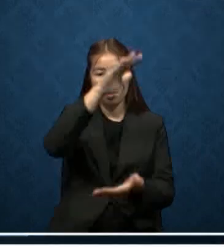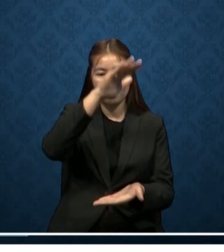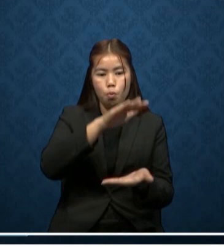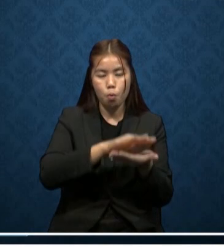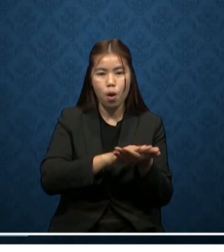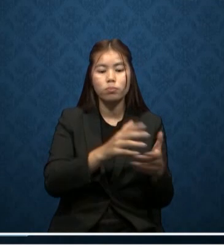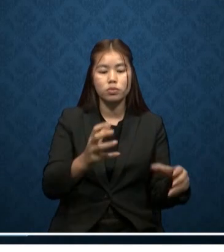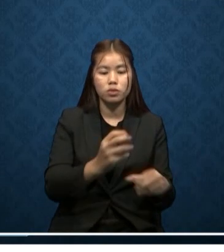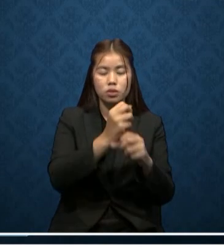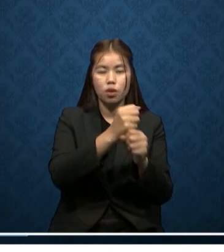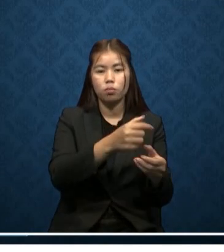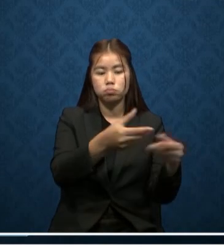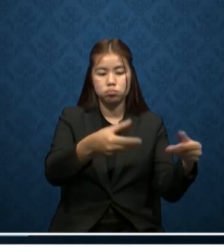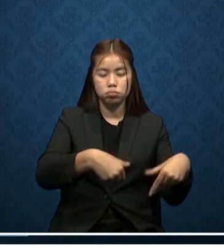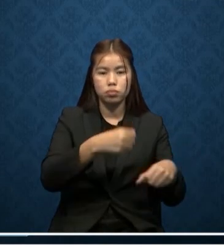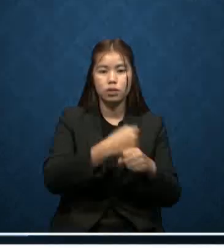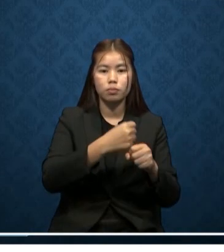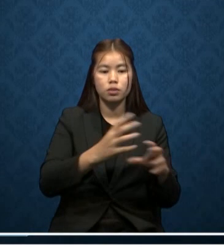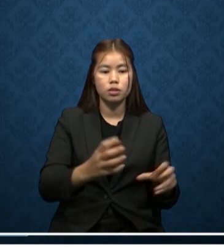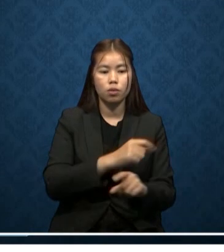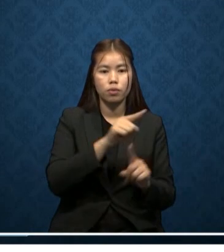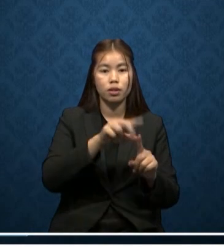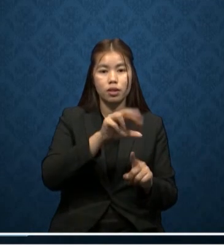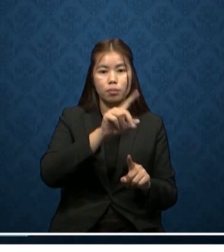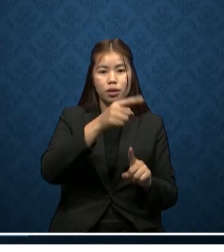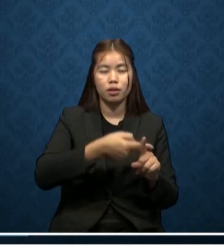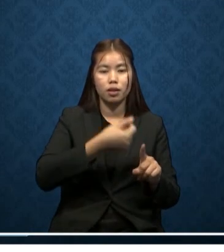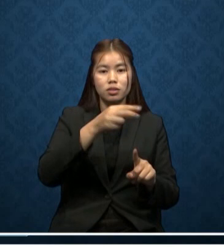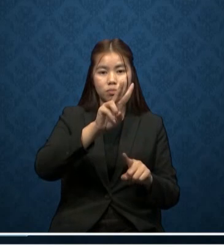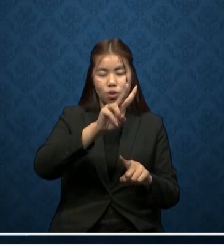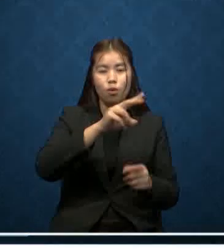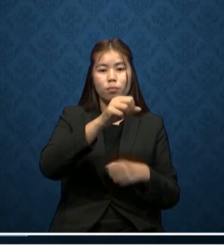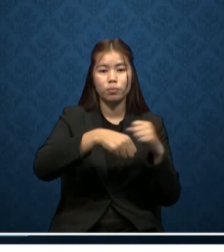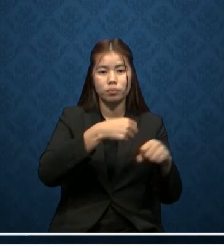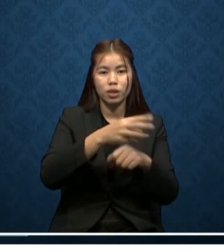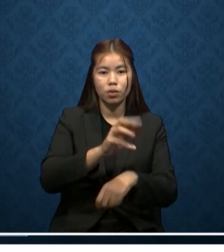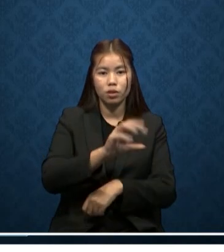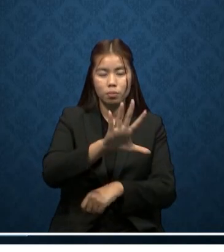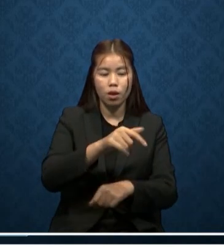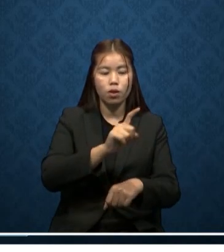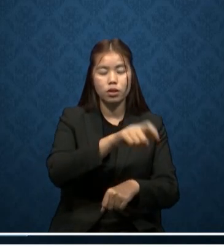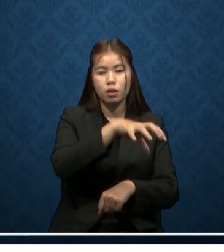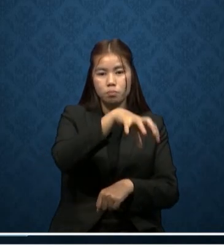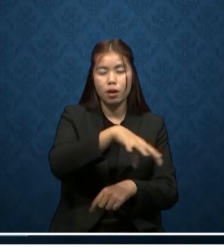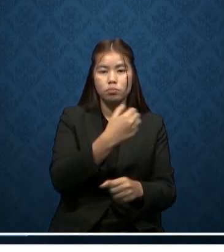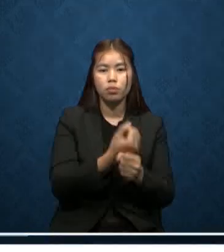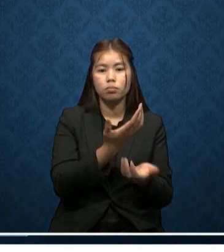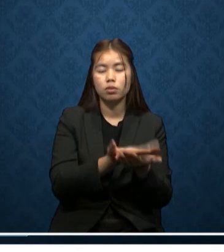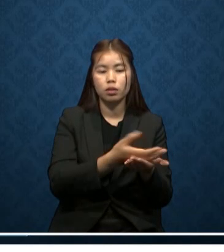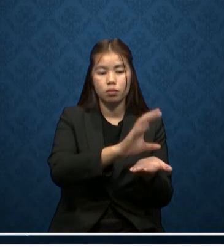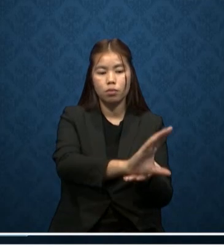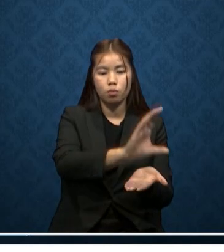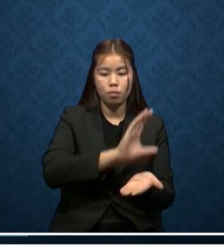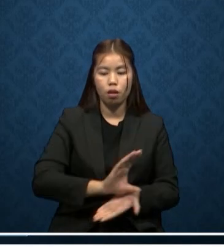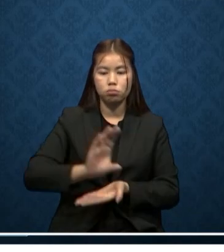ครับสรุปข้อมูลณวันที่ 31ธันวาคมก็คืออยู่ในสิ่งที่สำนักกมานรายงานไปที่